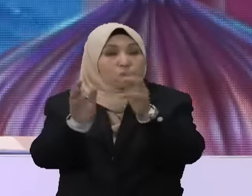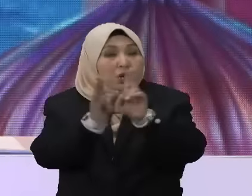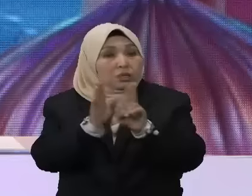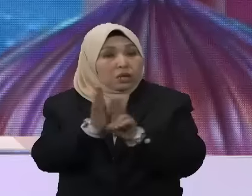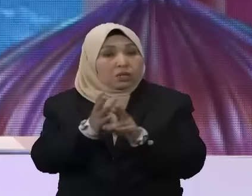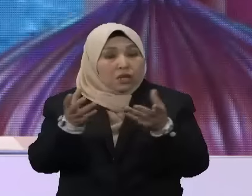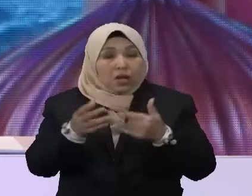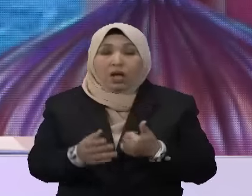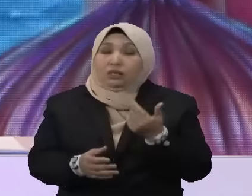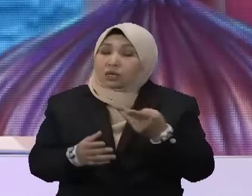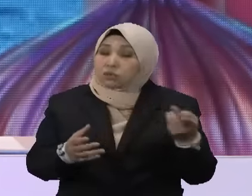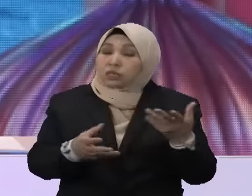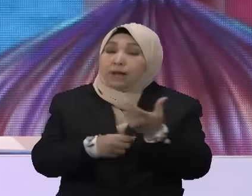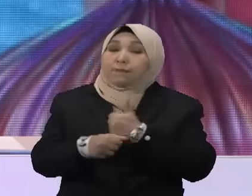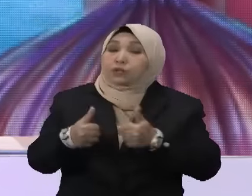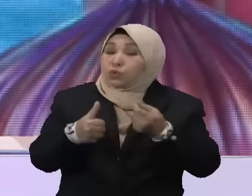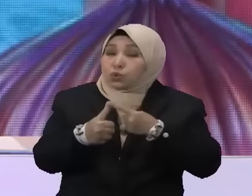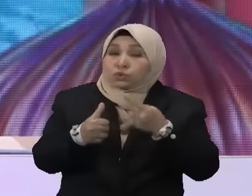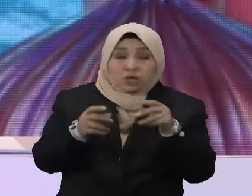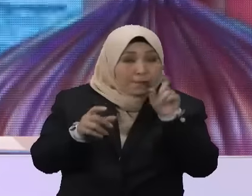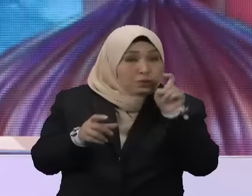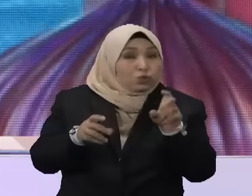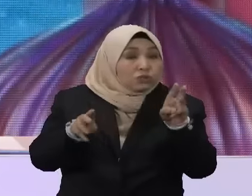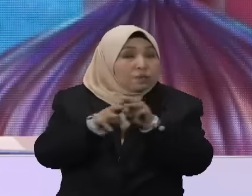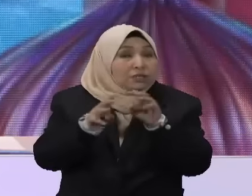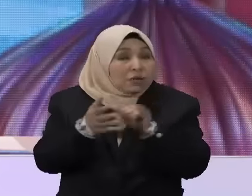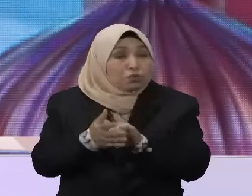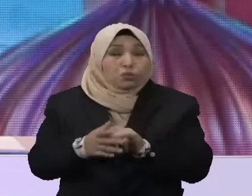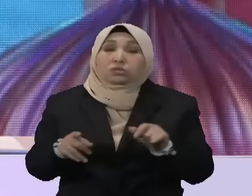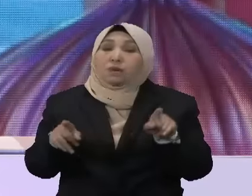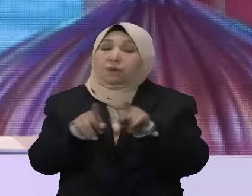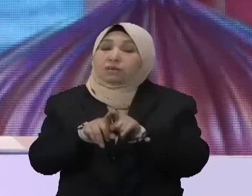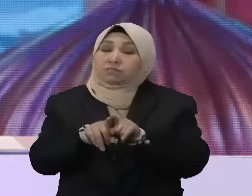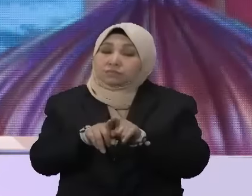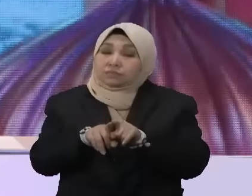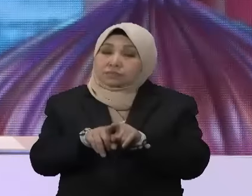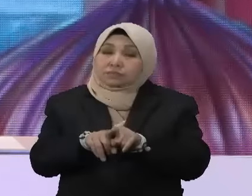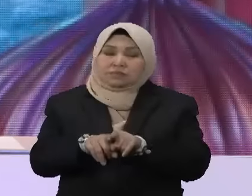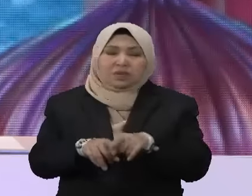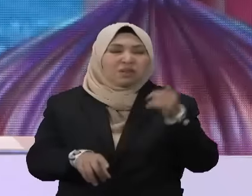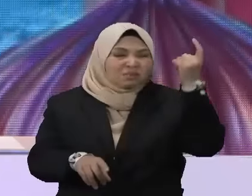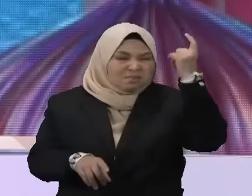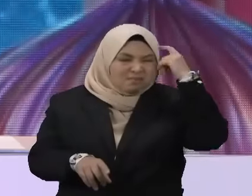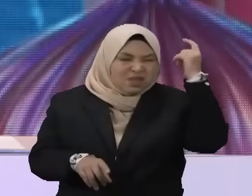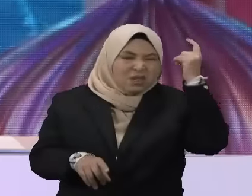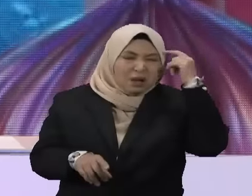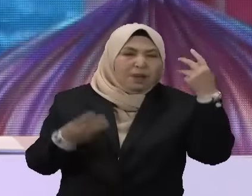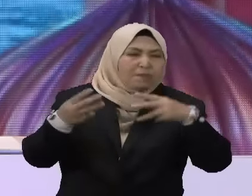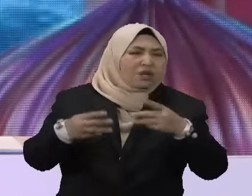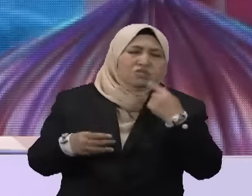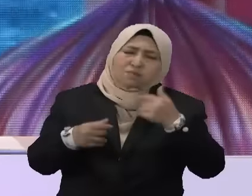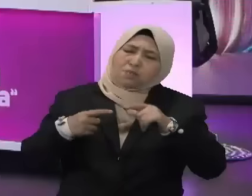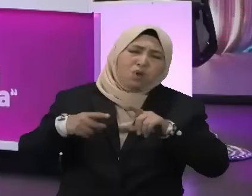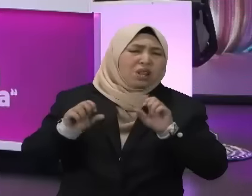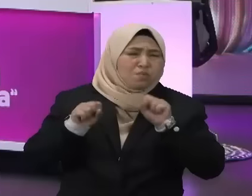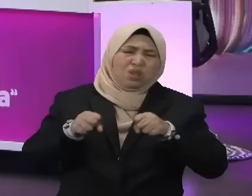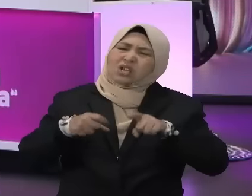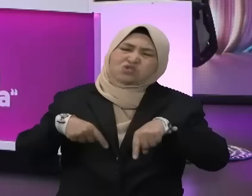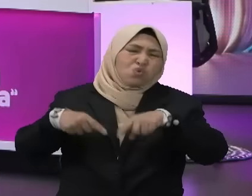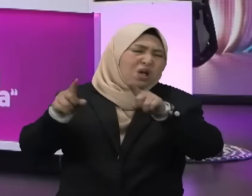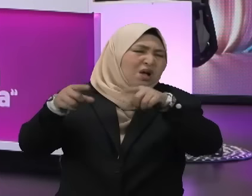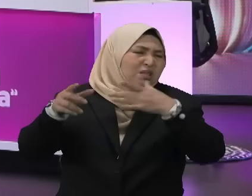harta ni siapa jumpa dia dapat dululah kan. Sepatutnya macam tu. Macam tu juga mereka anggap peperangan itu, siapa yang boleh perang pergilah perang, yang tak